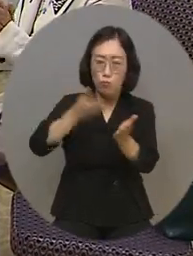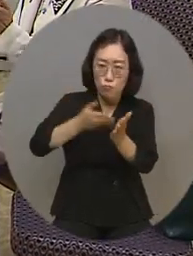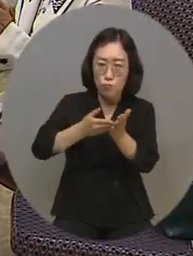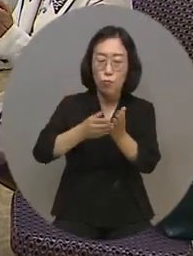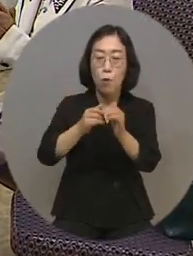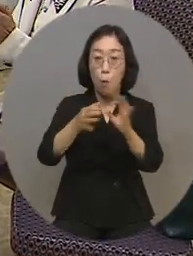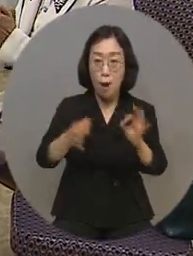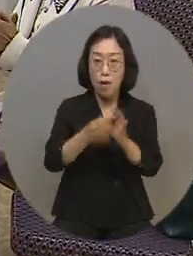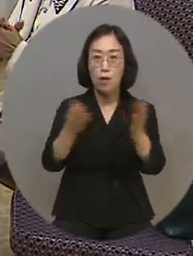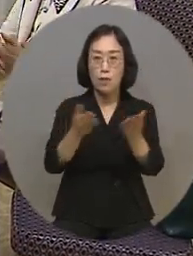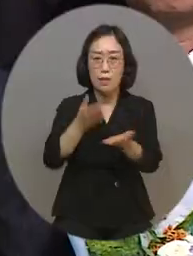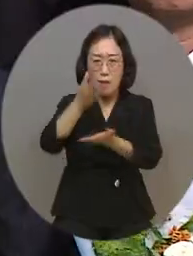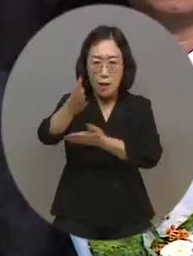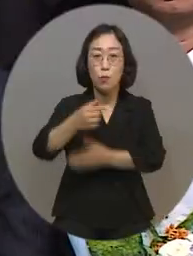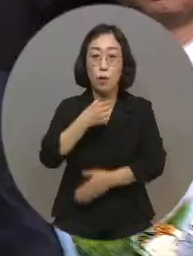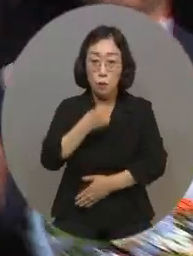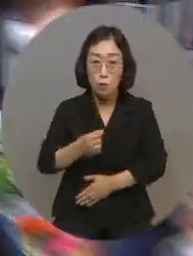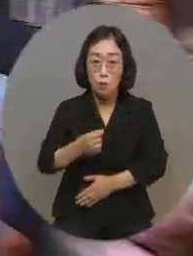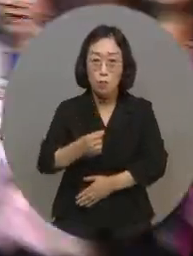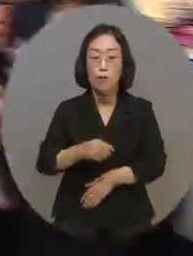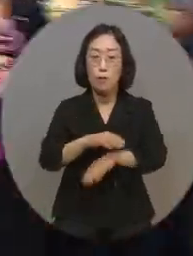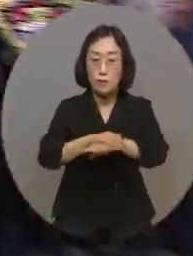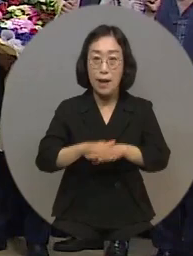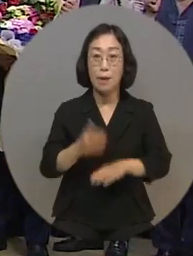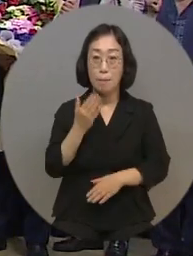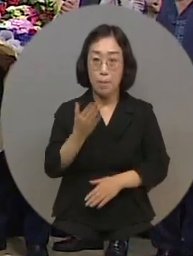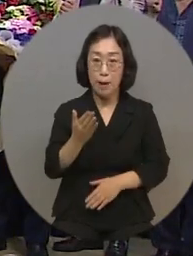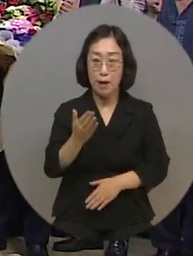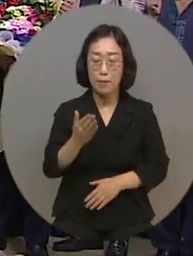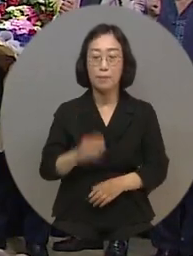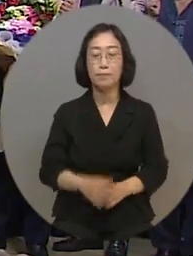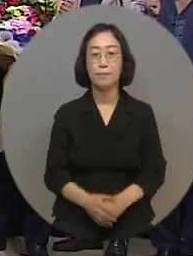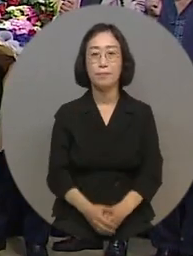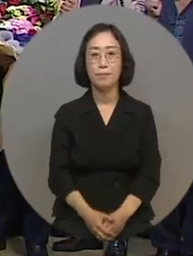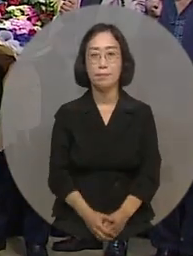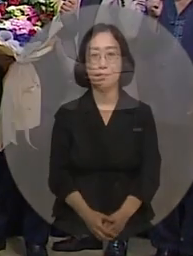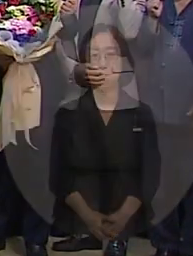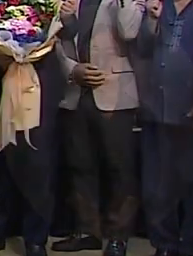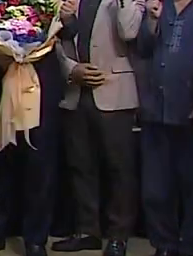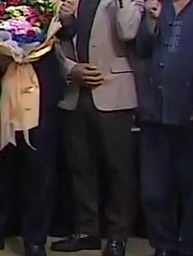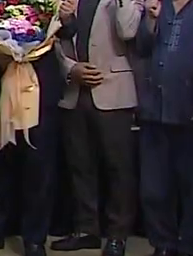정치가 바로 선다고 강조했습니다. 복지TV 뉴스 김은별입니다.